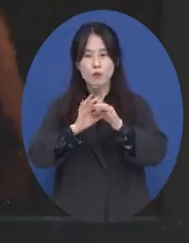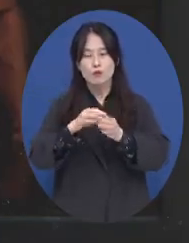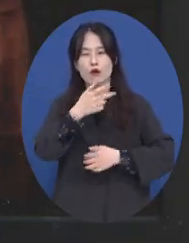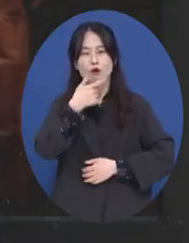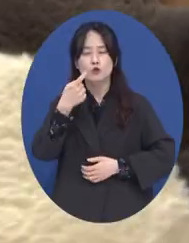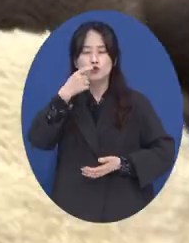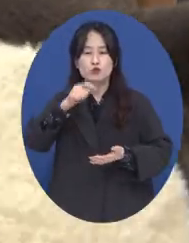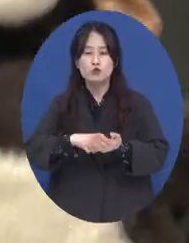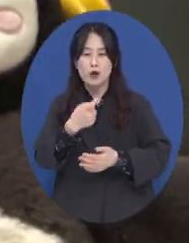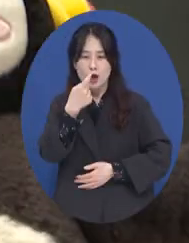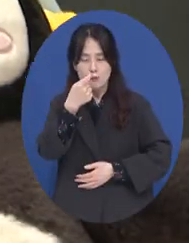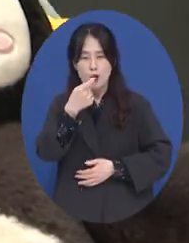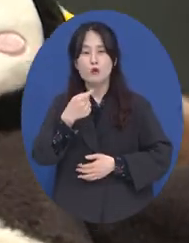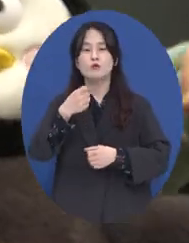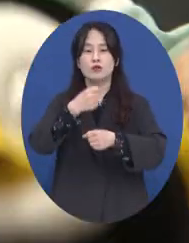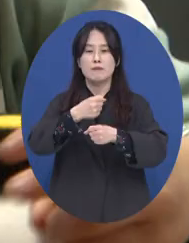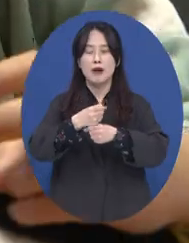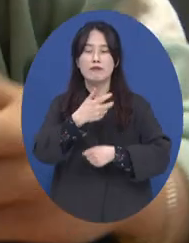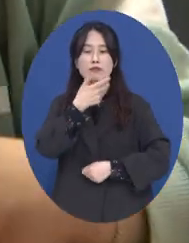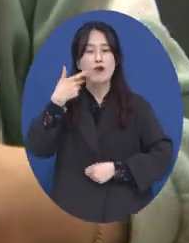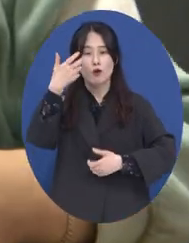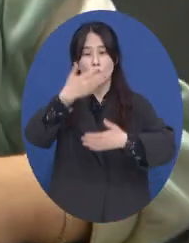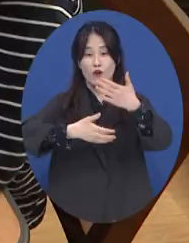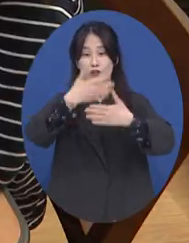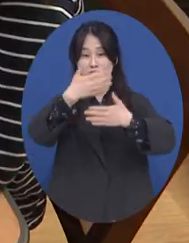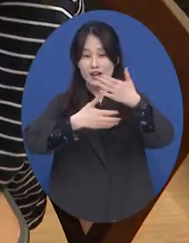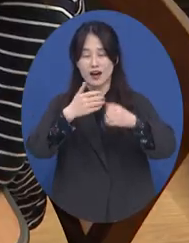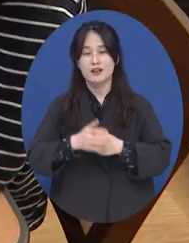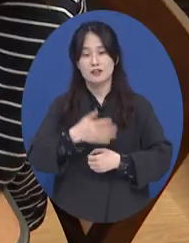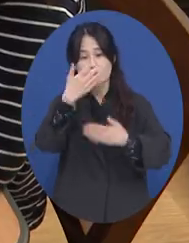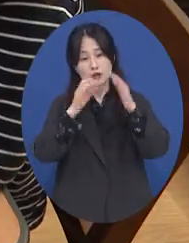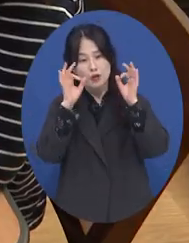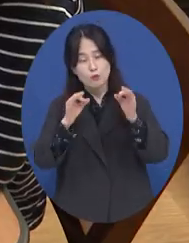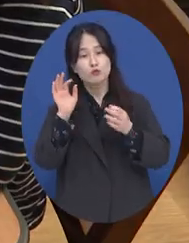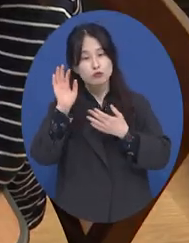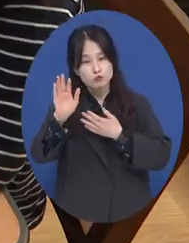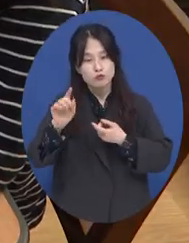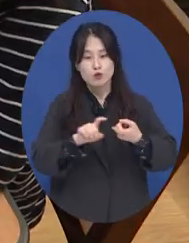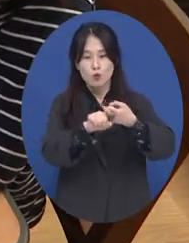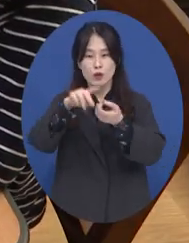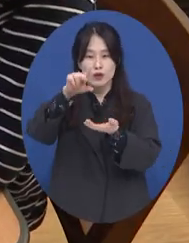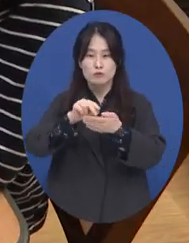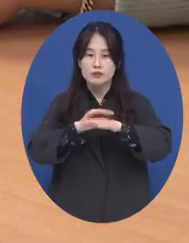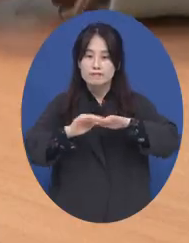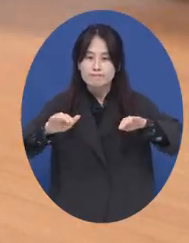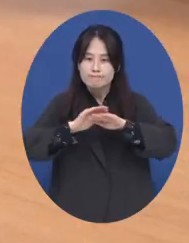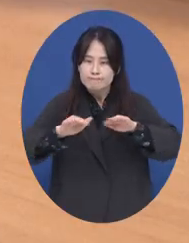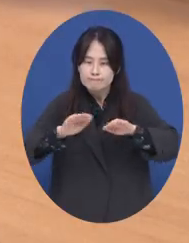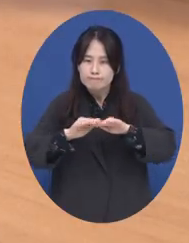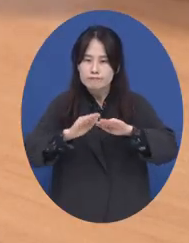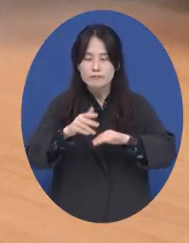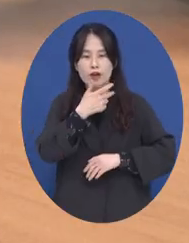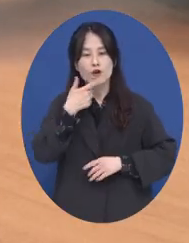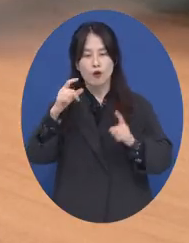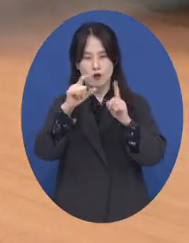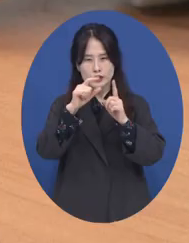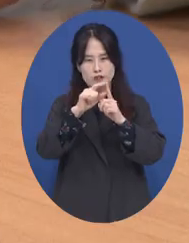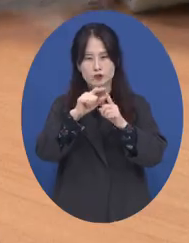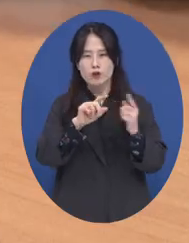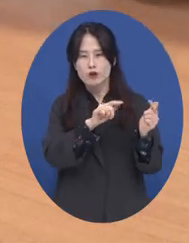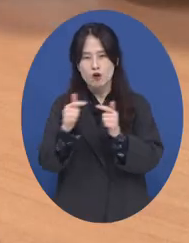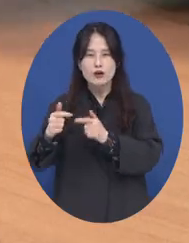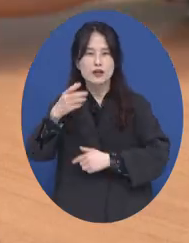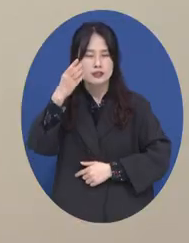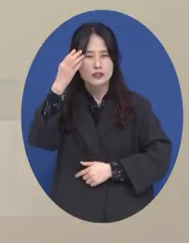쉽게 배울 수 있도록 만든 영어뮤지컬 영상입니다 영상을 본 후에는 관련 문제를 풀면서 영어 단어와 표현들을